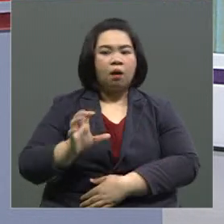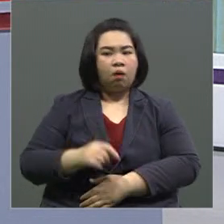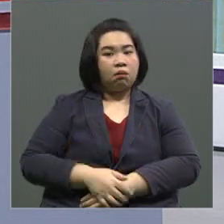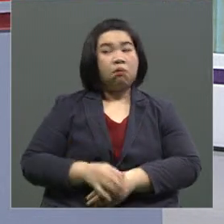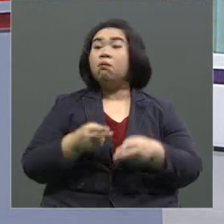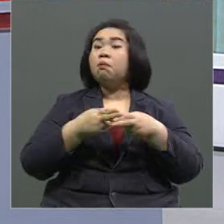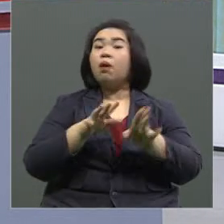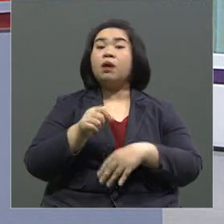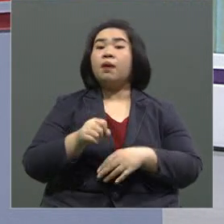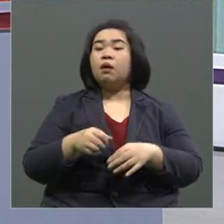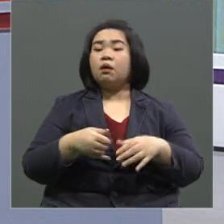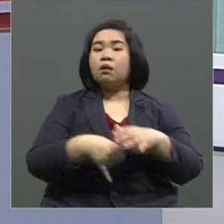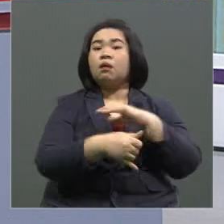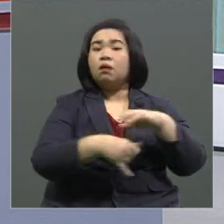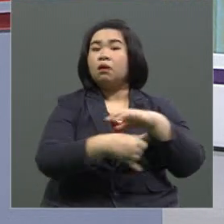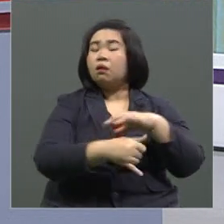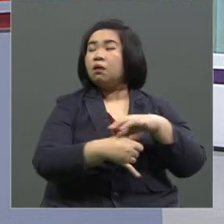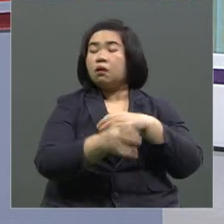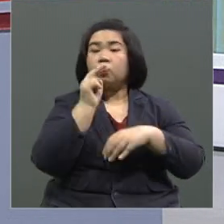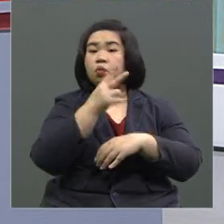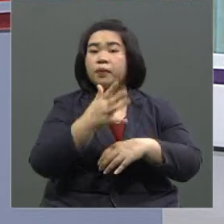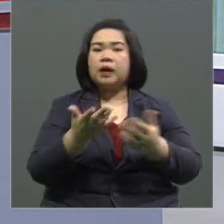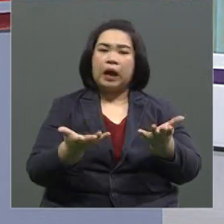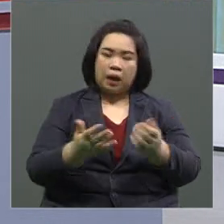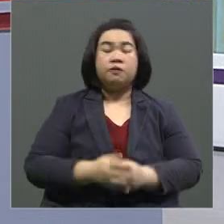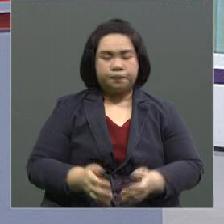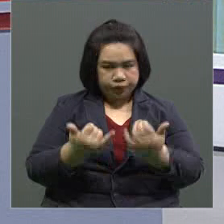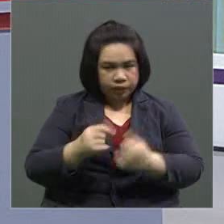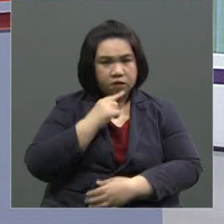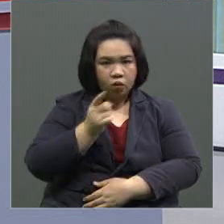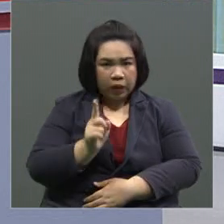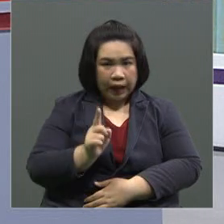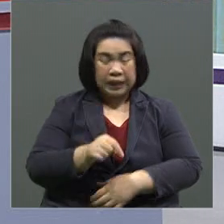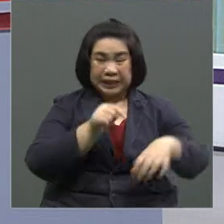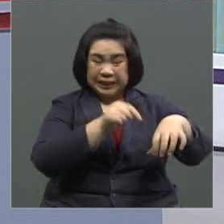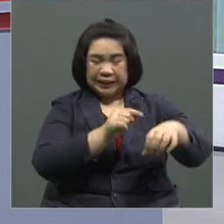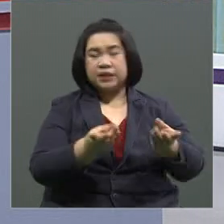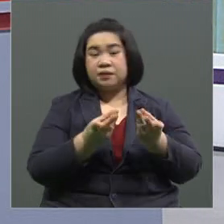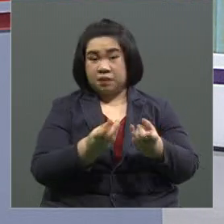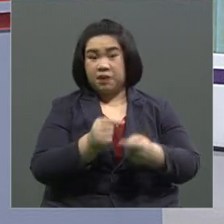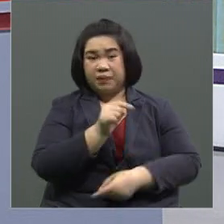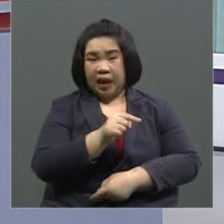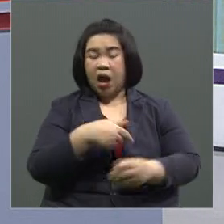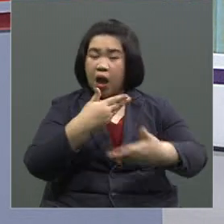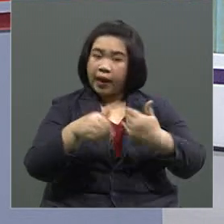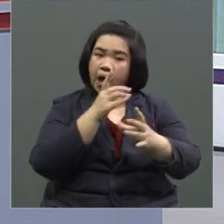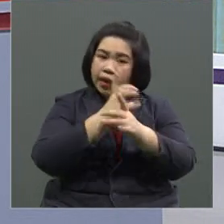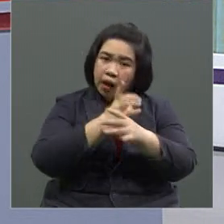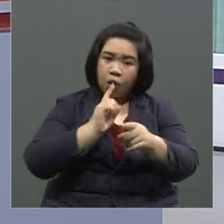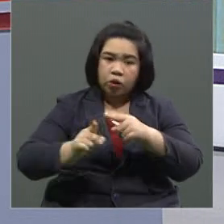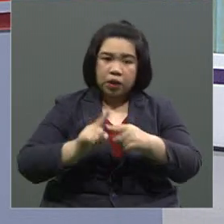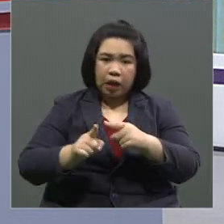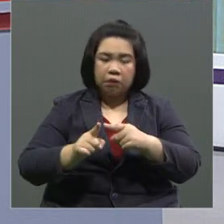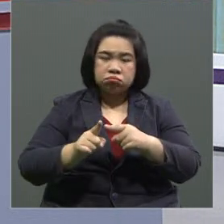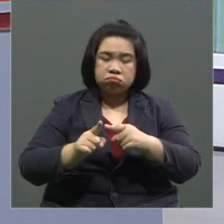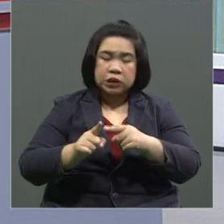ล่าถึงได้เข้าไปได้ขนาดนั้น และที่สำคัญเนี่ยเขาบอกว่าการที่สถานบริการต่างๆที่สามารถที่จะขายแอลกอฮอล์ได้เน ี่ ยเ